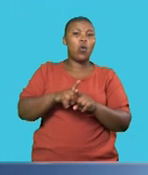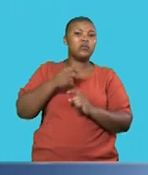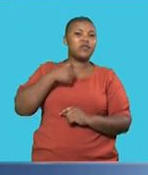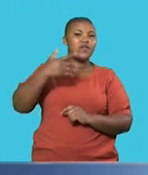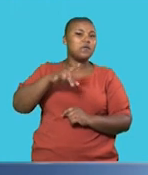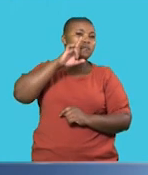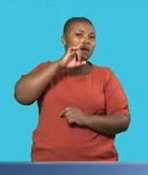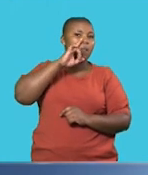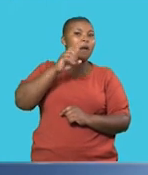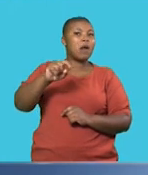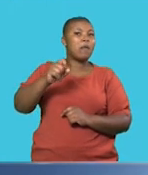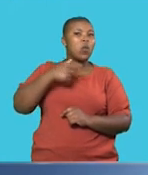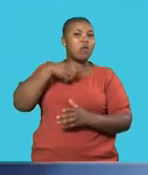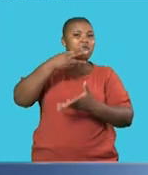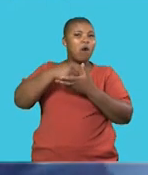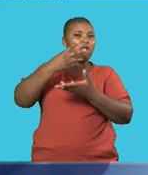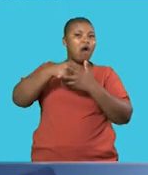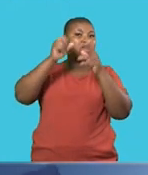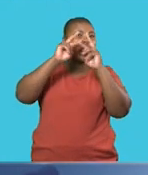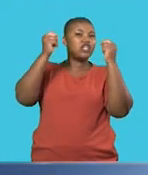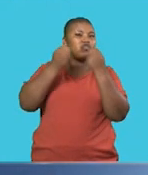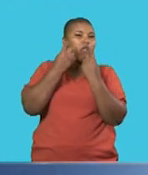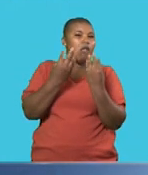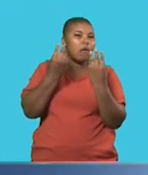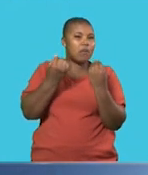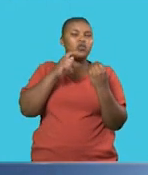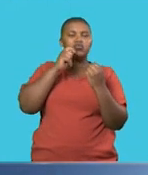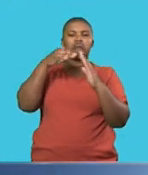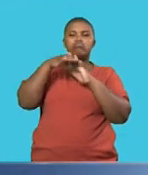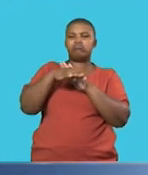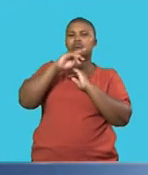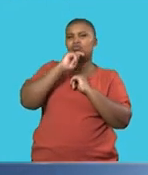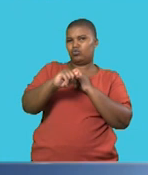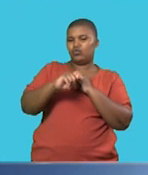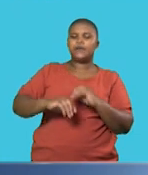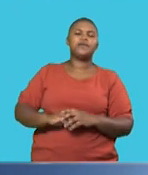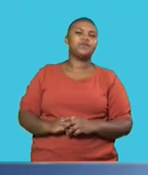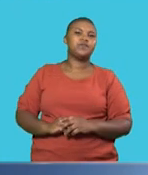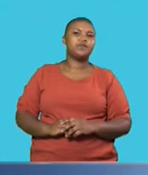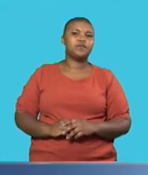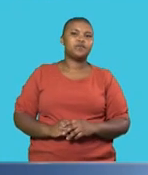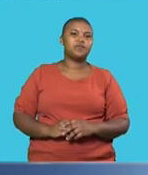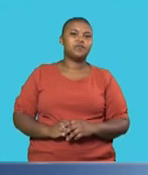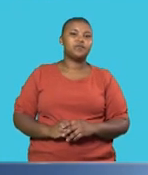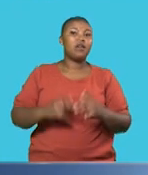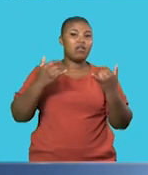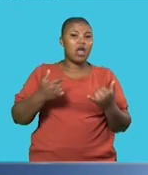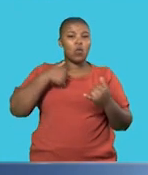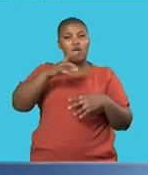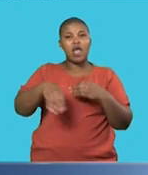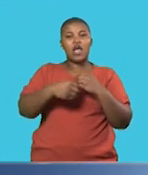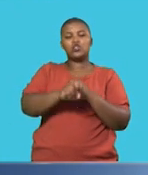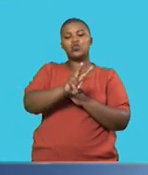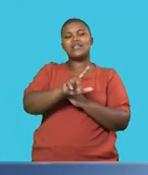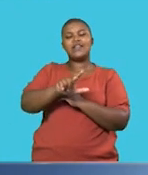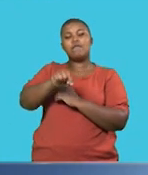our overall contribution to the national figure, it also went down. We are now contributing